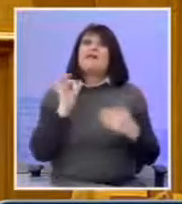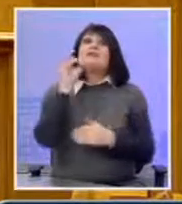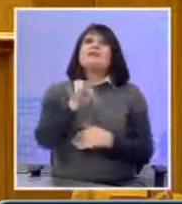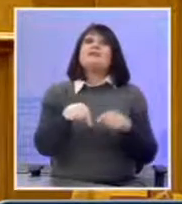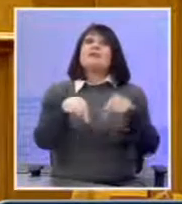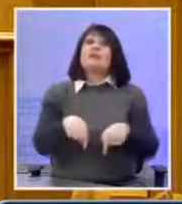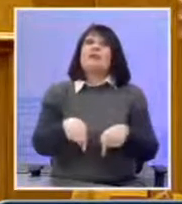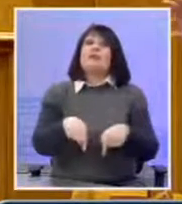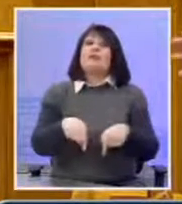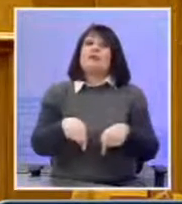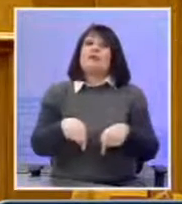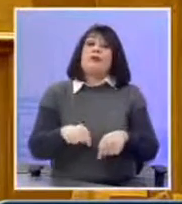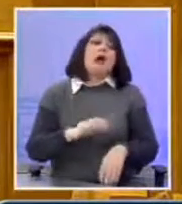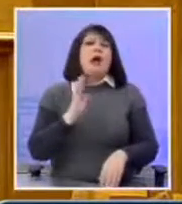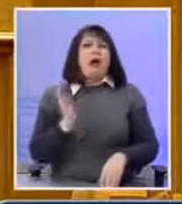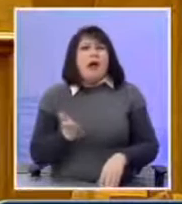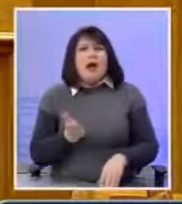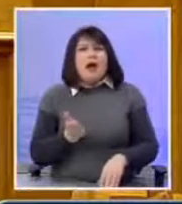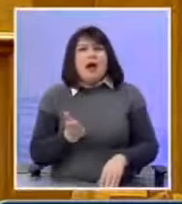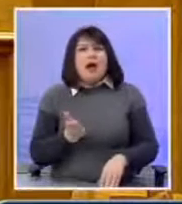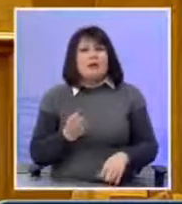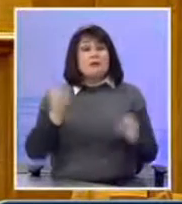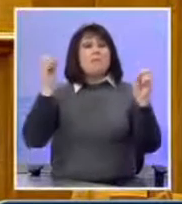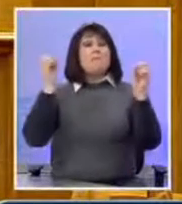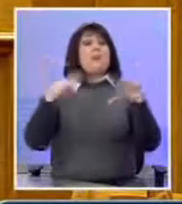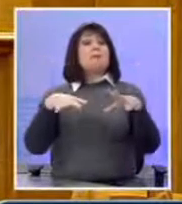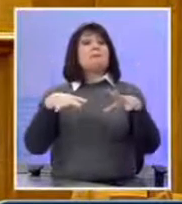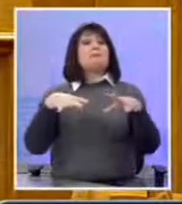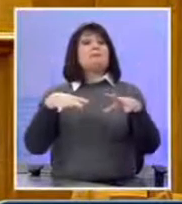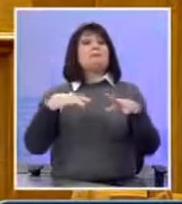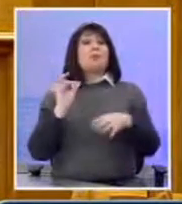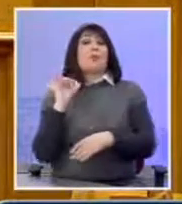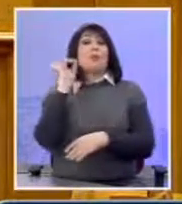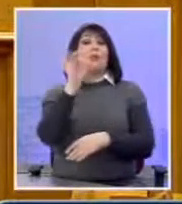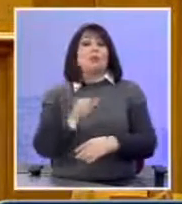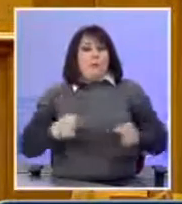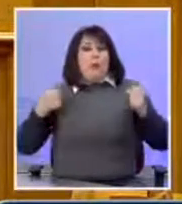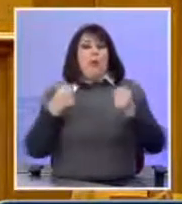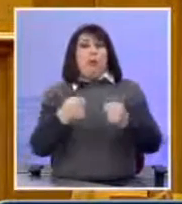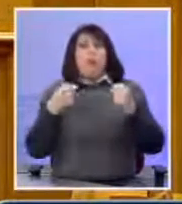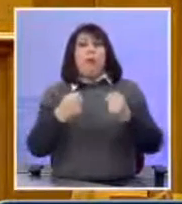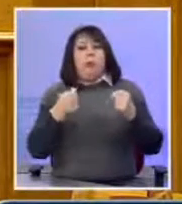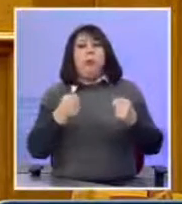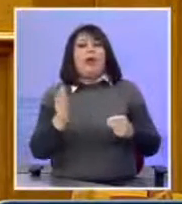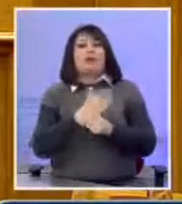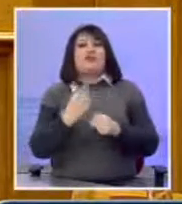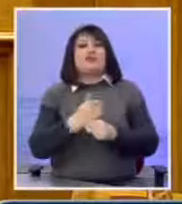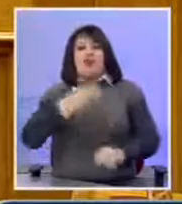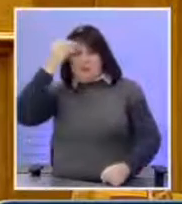εδώ. Εκτός και αν φτάσαμε εδώ από μια μεταφυσική κατάσταση. Αν φτάσαμε από ένα σεισμό, από μια καταστροφή, από μια